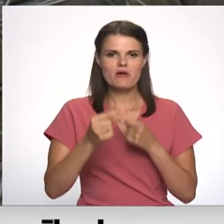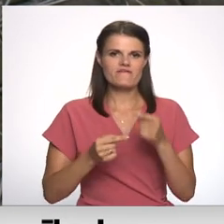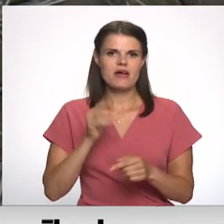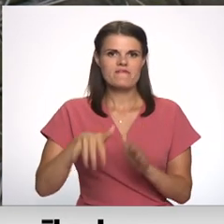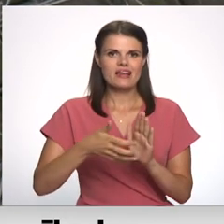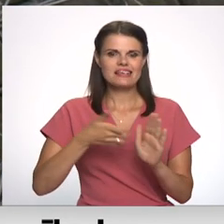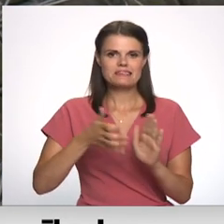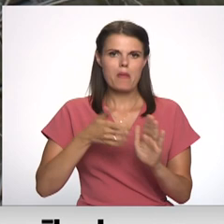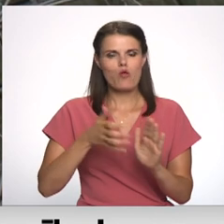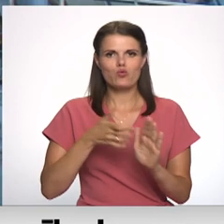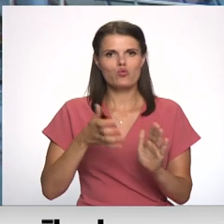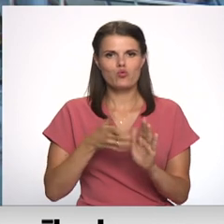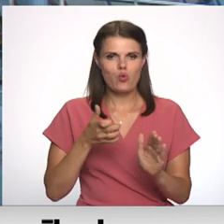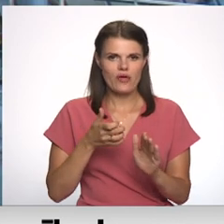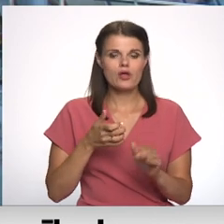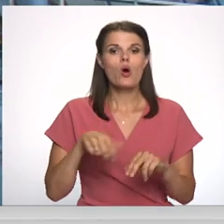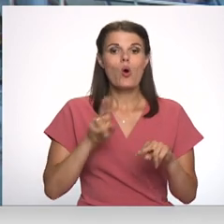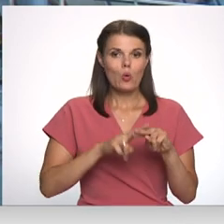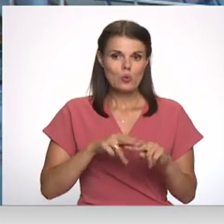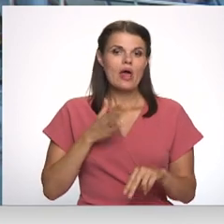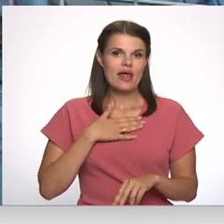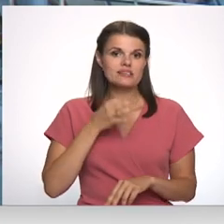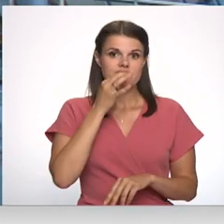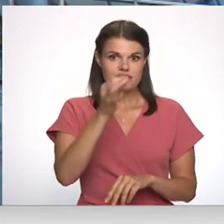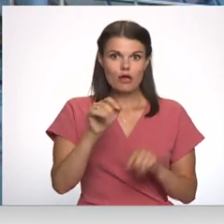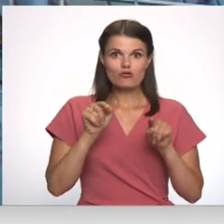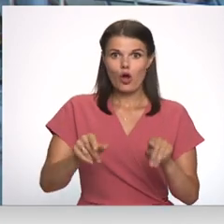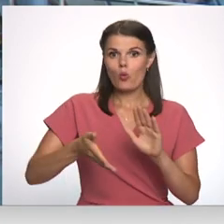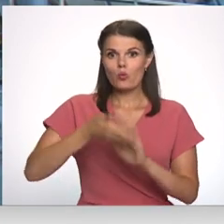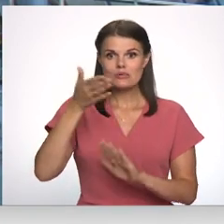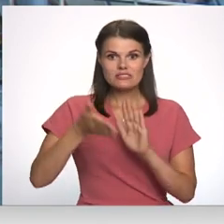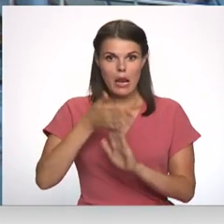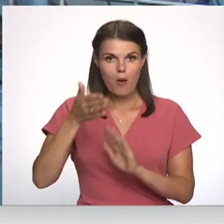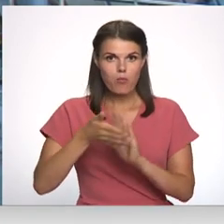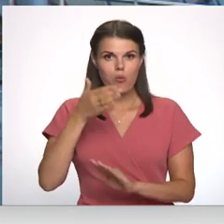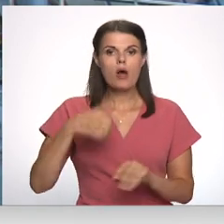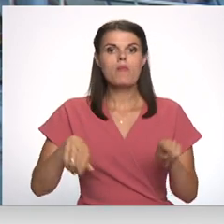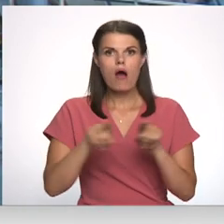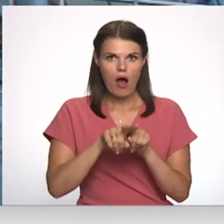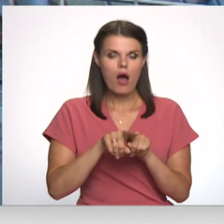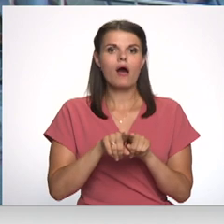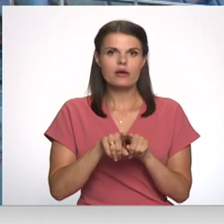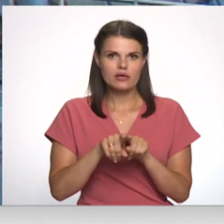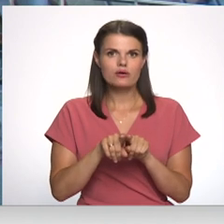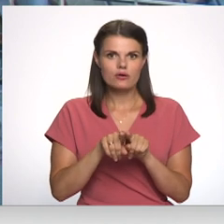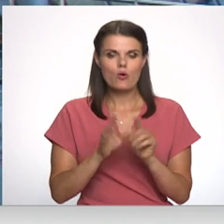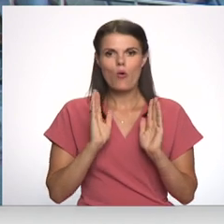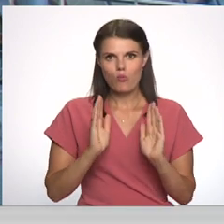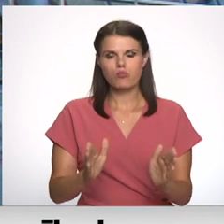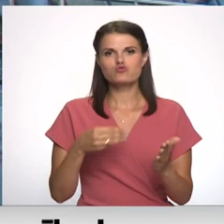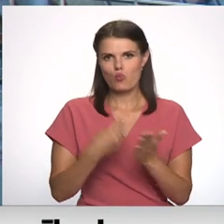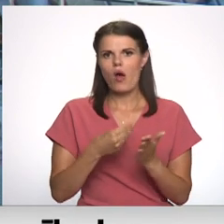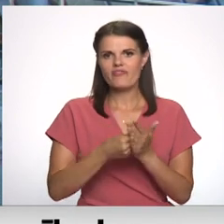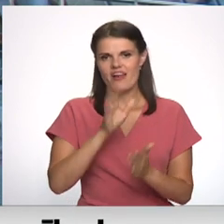izmantot ārpus kārtas. Nun es arī teiktu, ka šie uzlabojumi arī savā ziņā būs